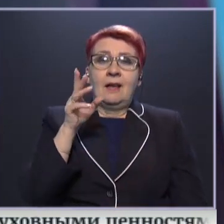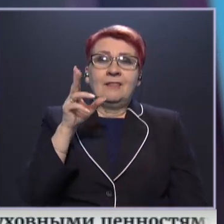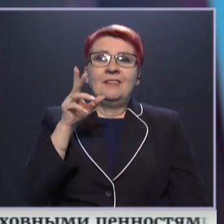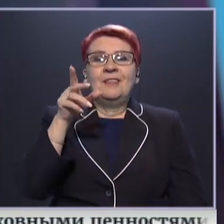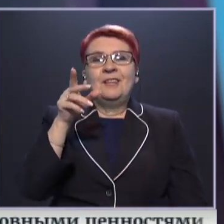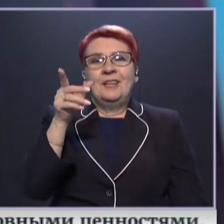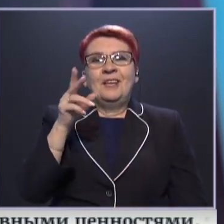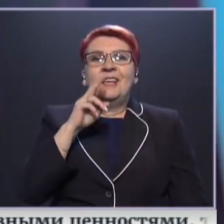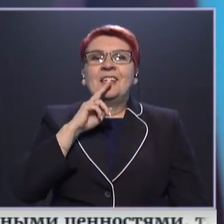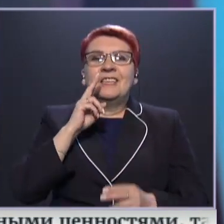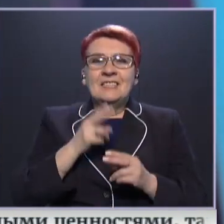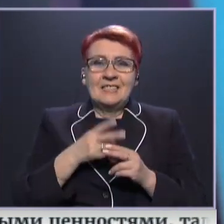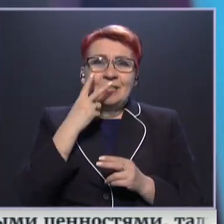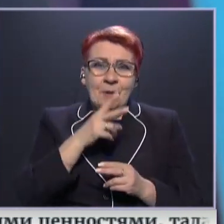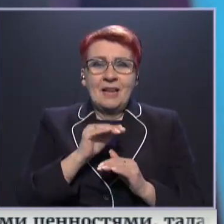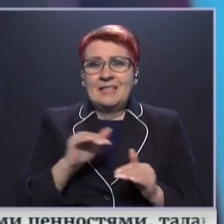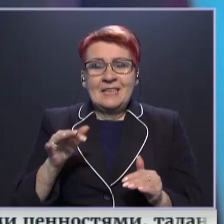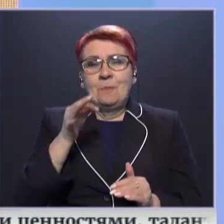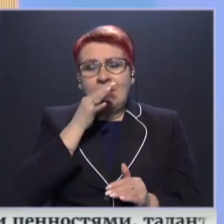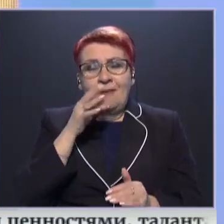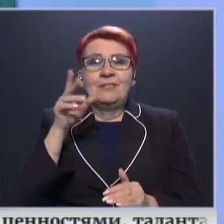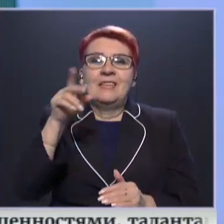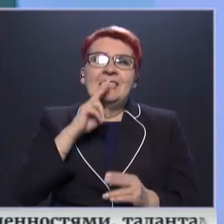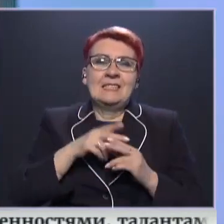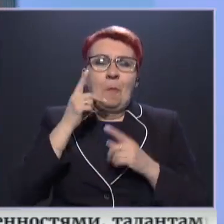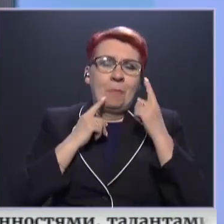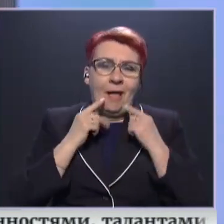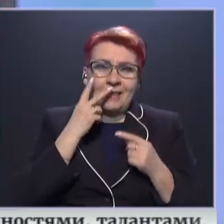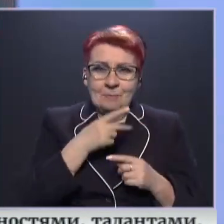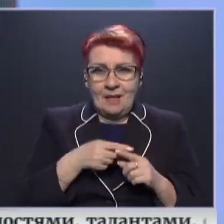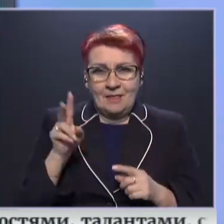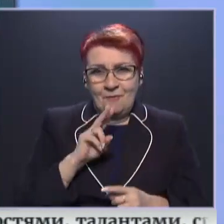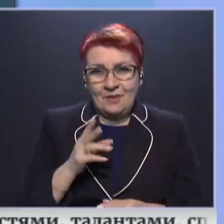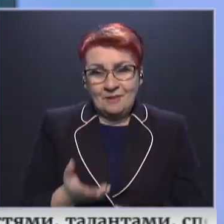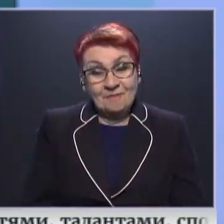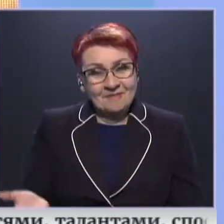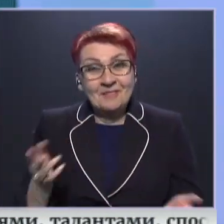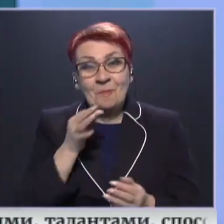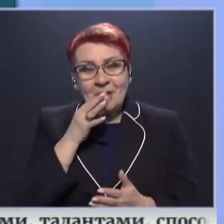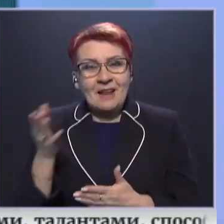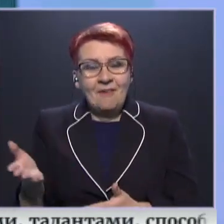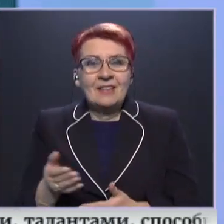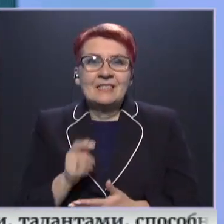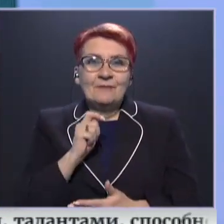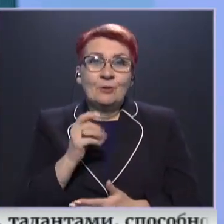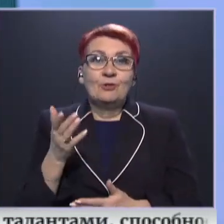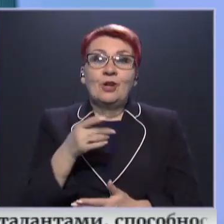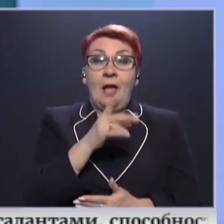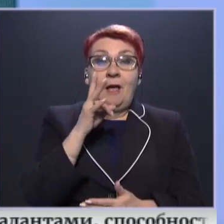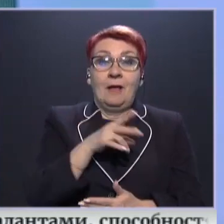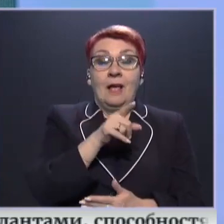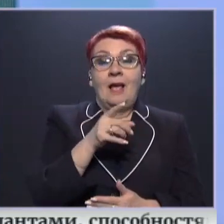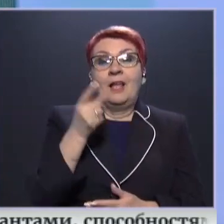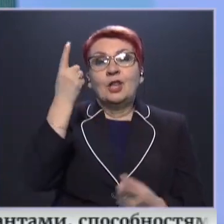этом фильме. Что, можно, дети оценили. Можно придумать все, что угодно. Да, я как-то, знаете, когда в период творческих